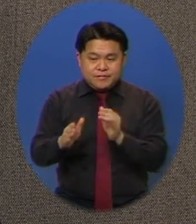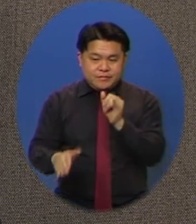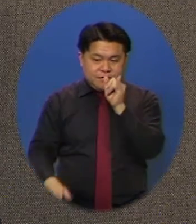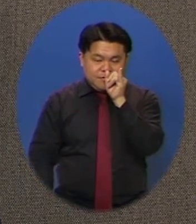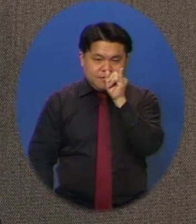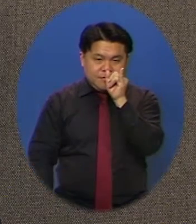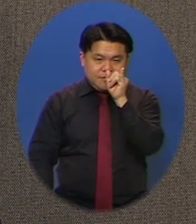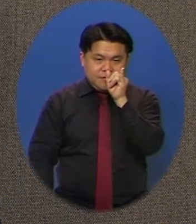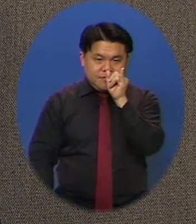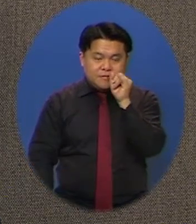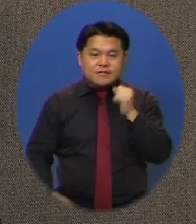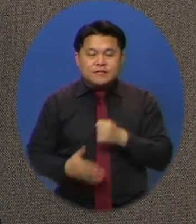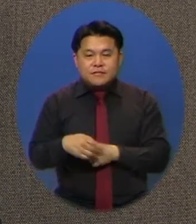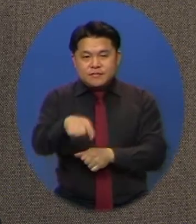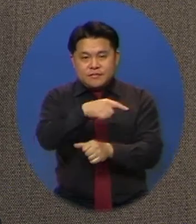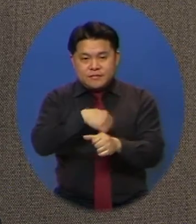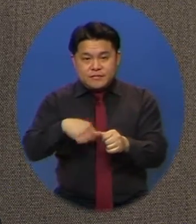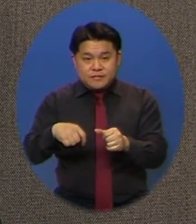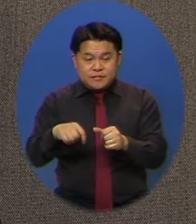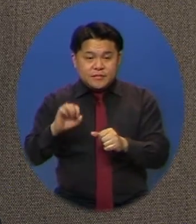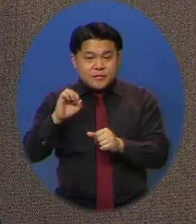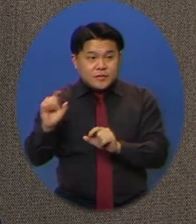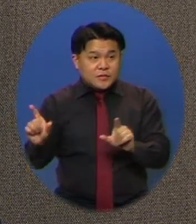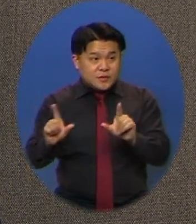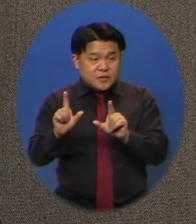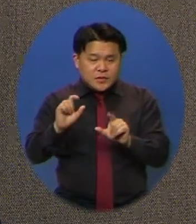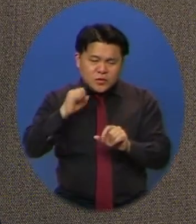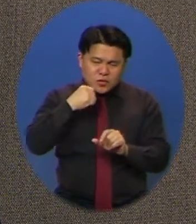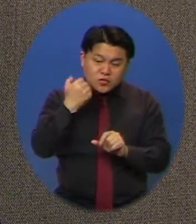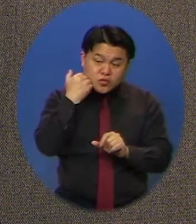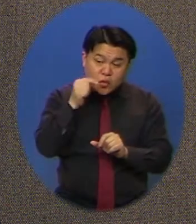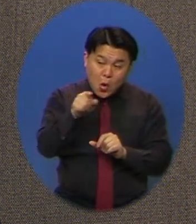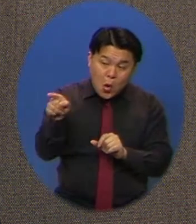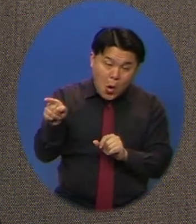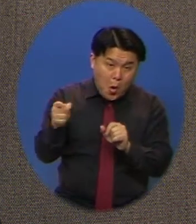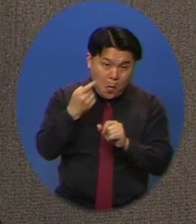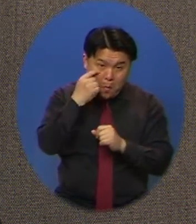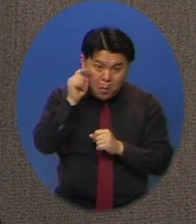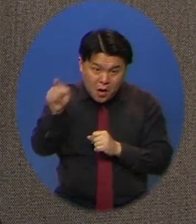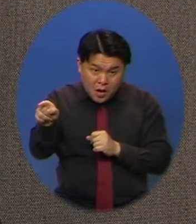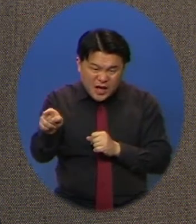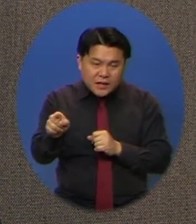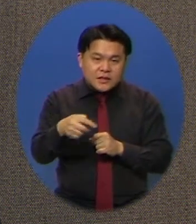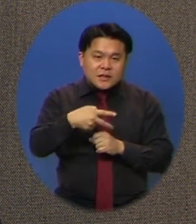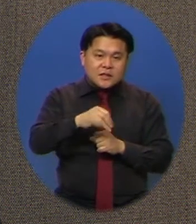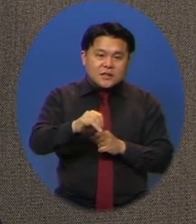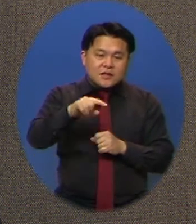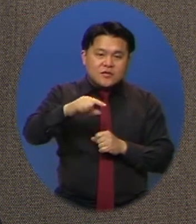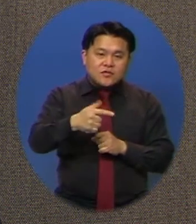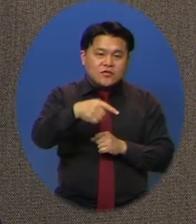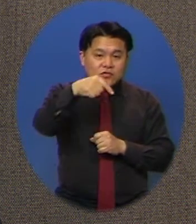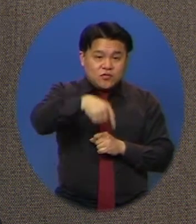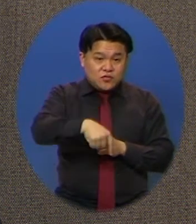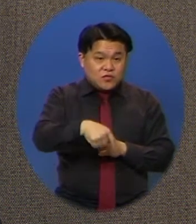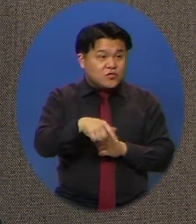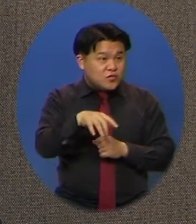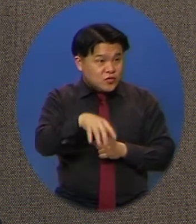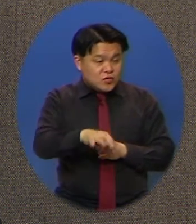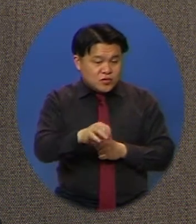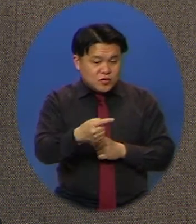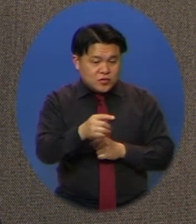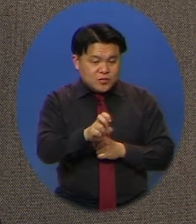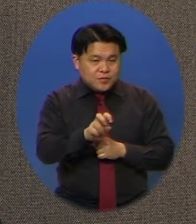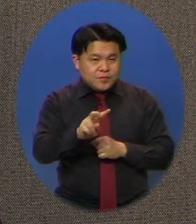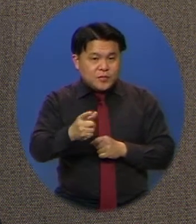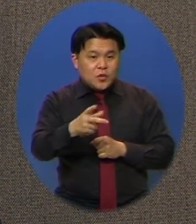있습니다. 혹시 우리 주위에 생활에 어려운 분들이 있으면 반드시 우리 시군구청 읍면동에 신고해